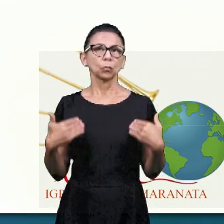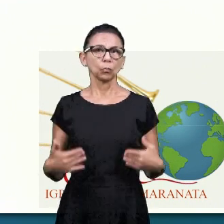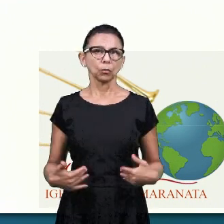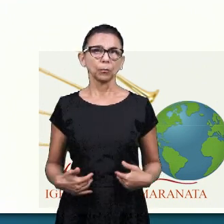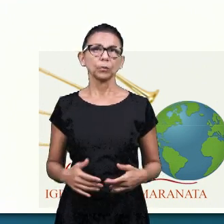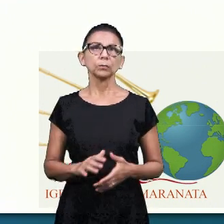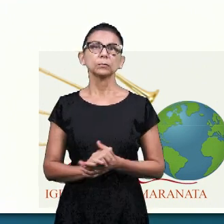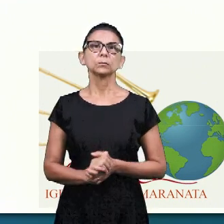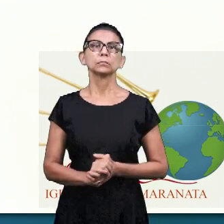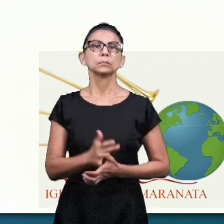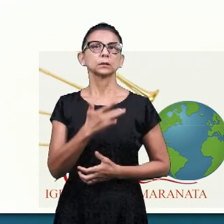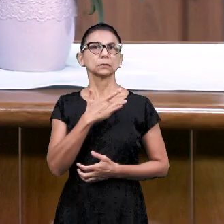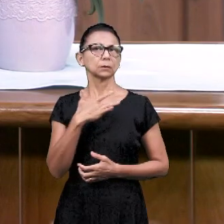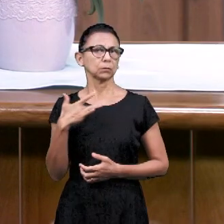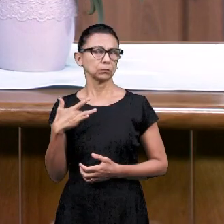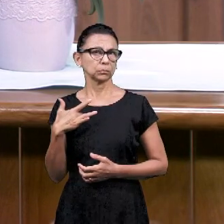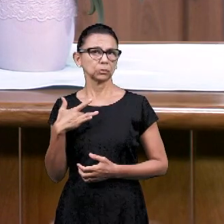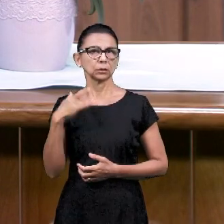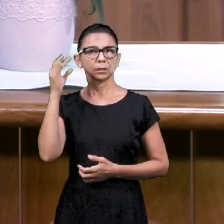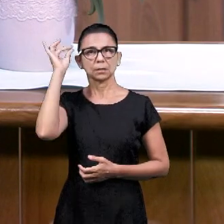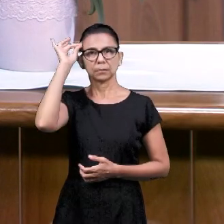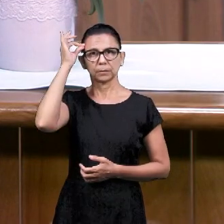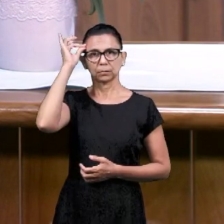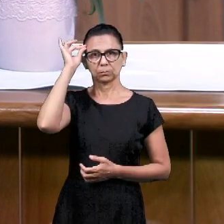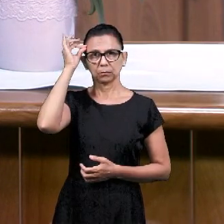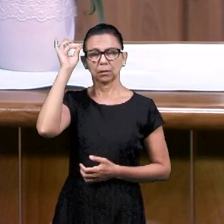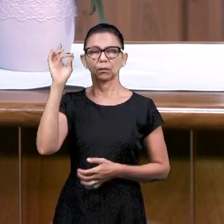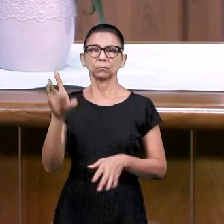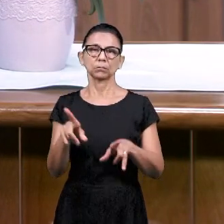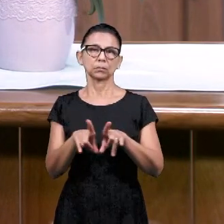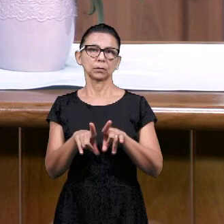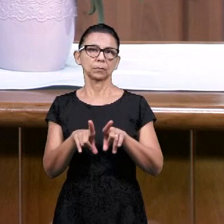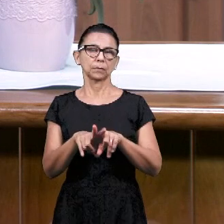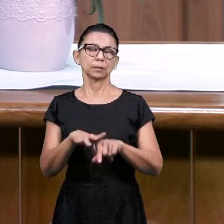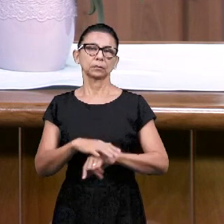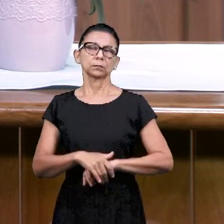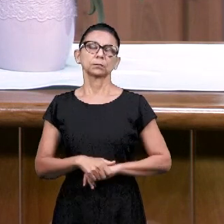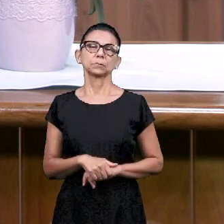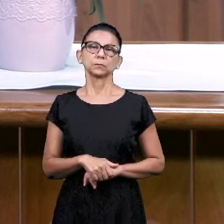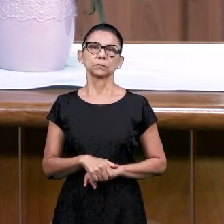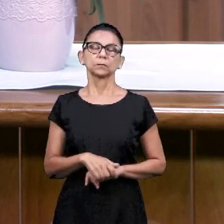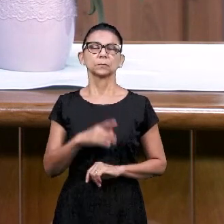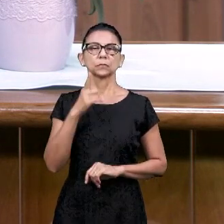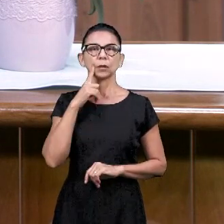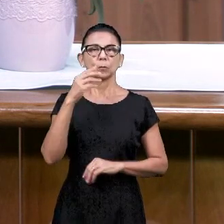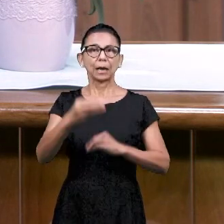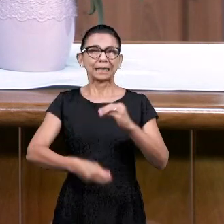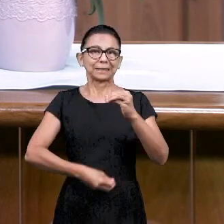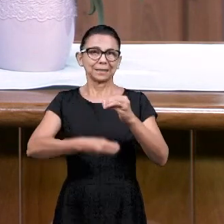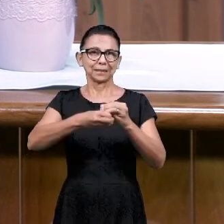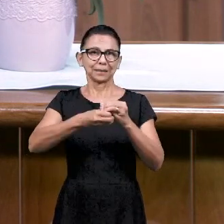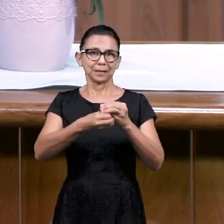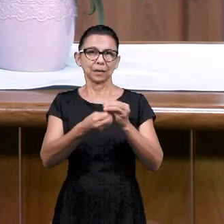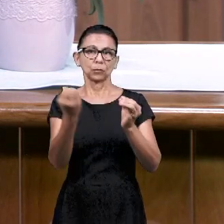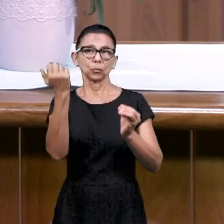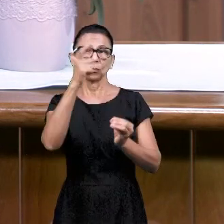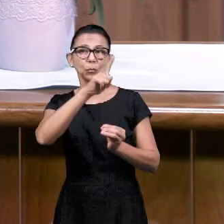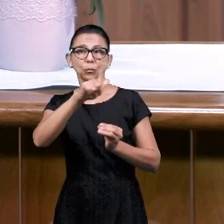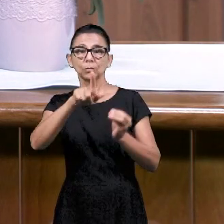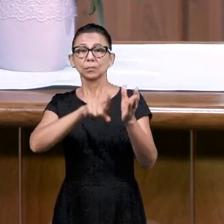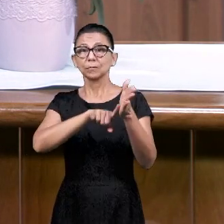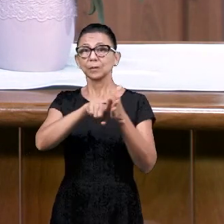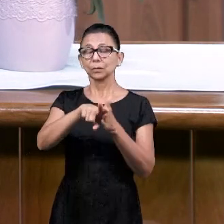et l'aspect physique. Donc, vous pouvez déjà renforcer